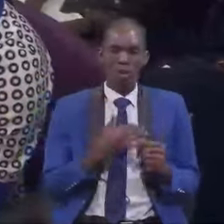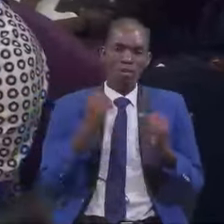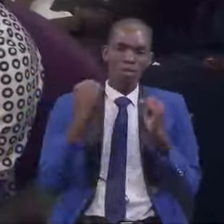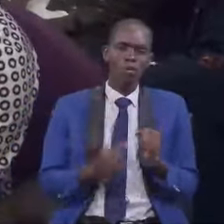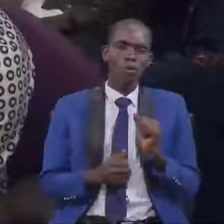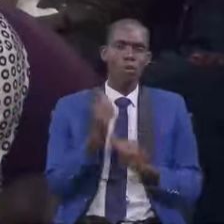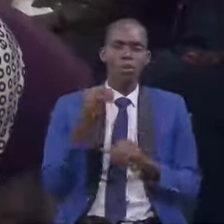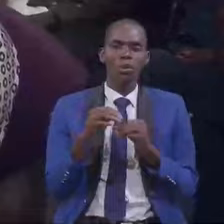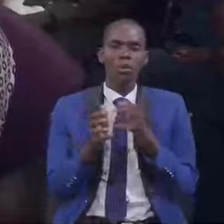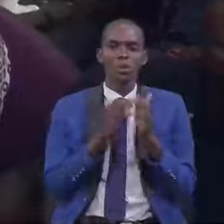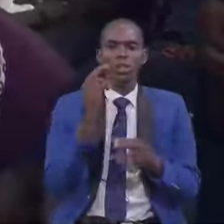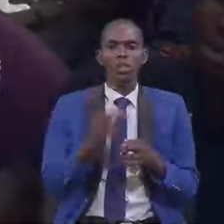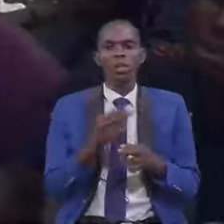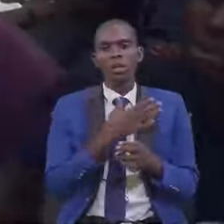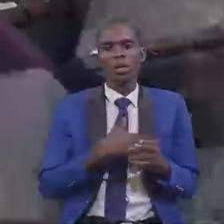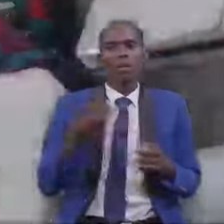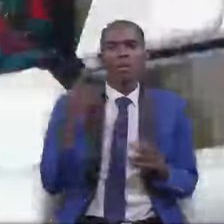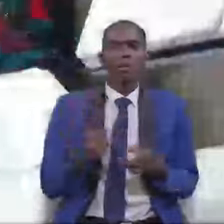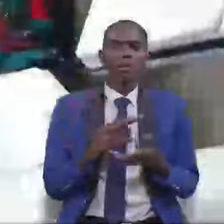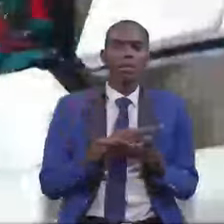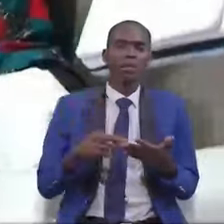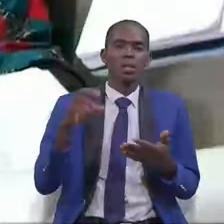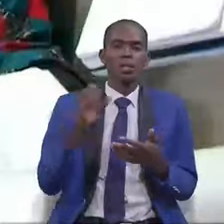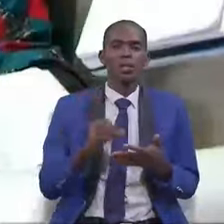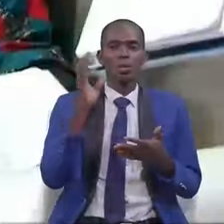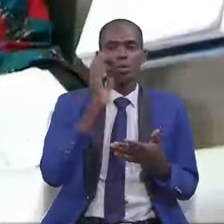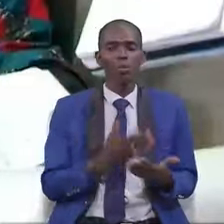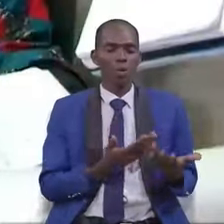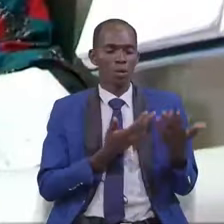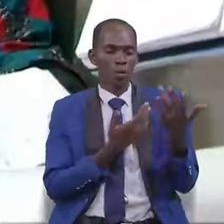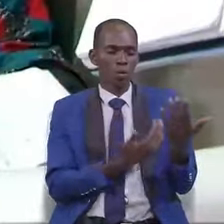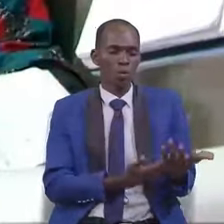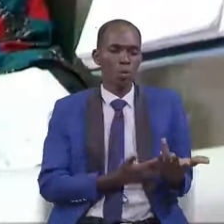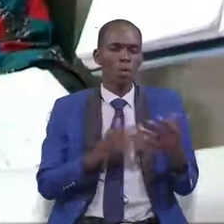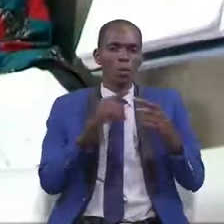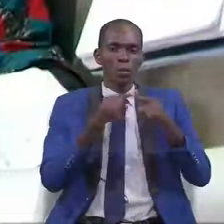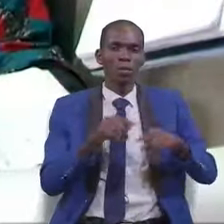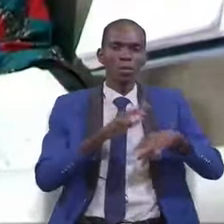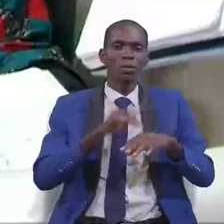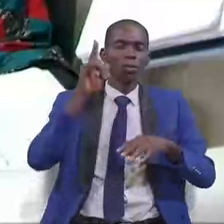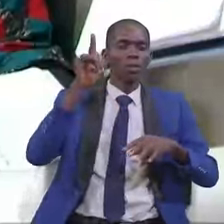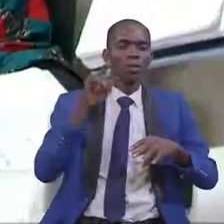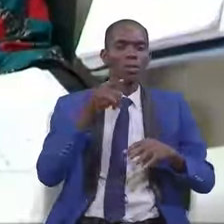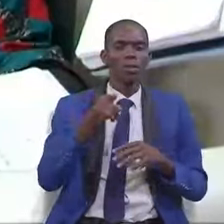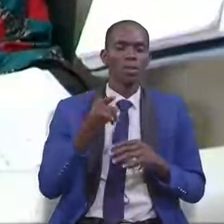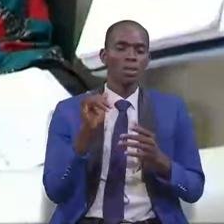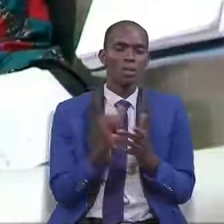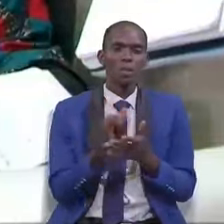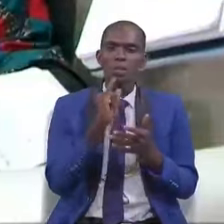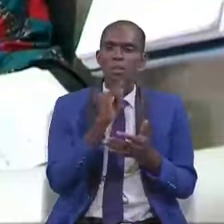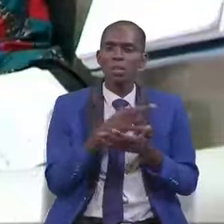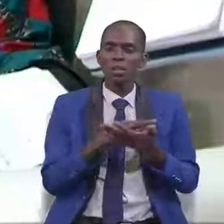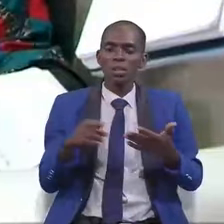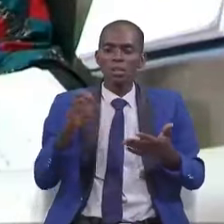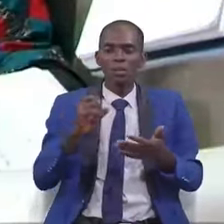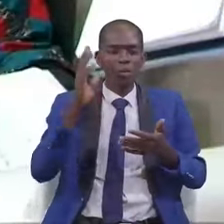Et le juste néanmoins demeure ferme dans sa voie. Celui qui a les mains pures